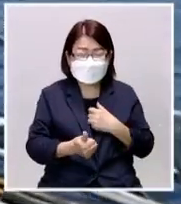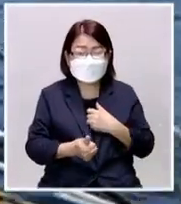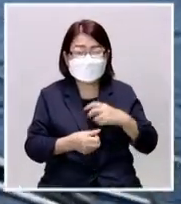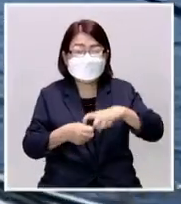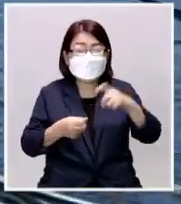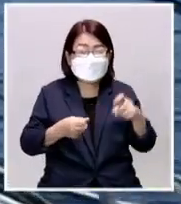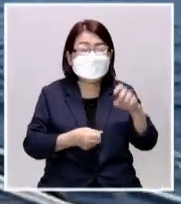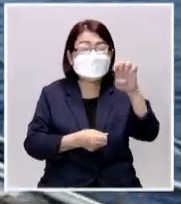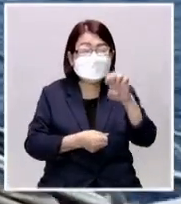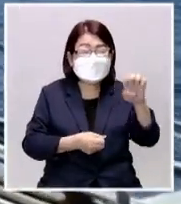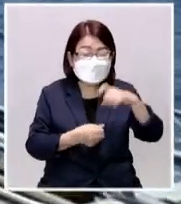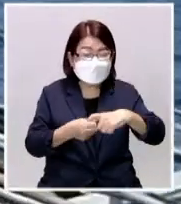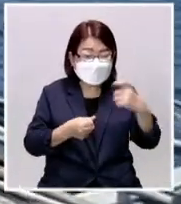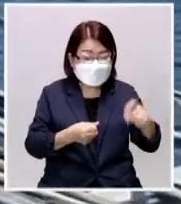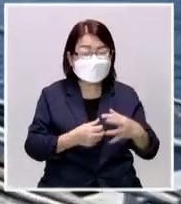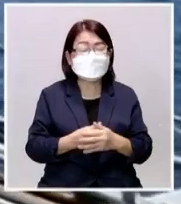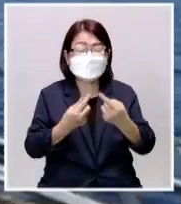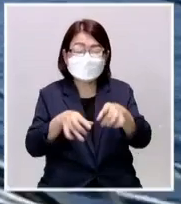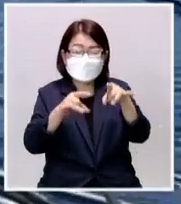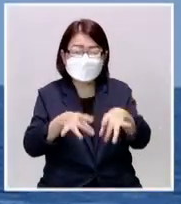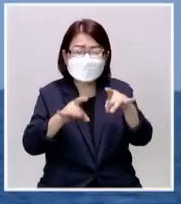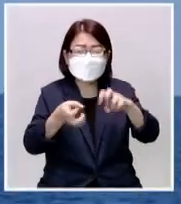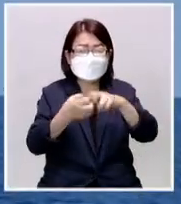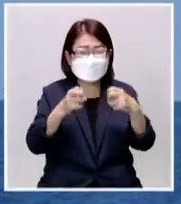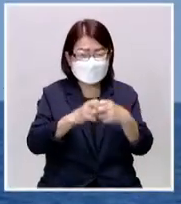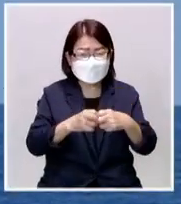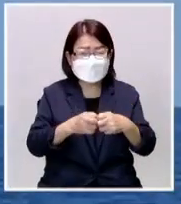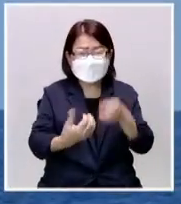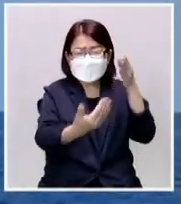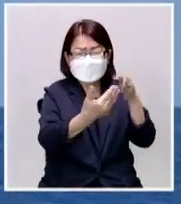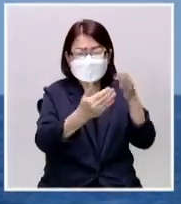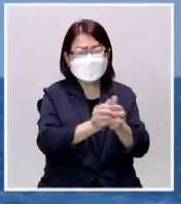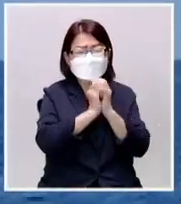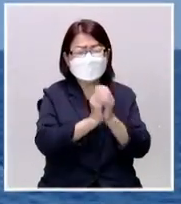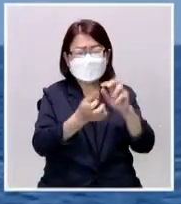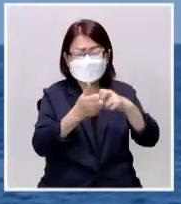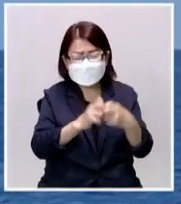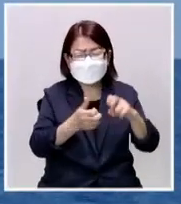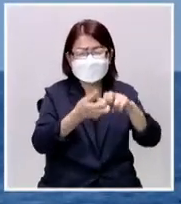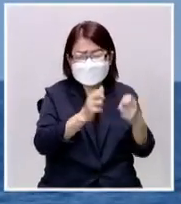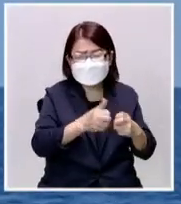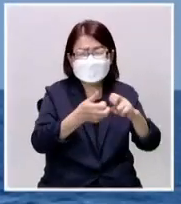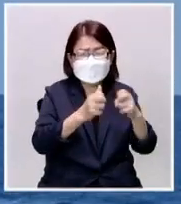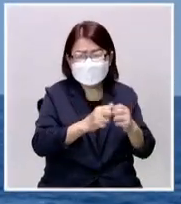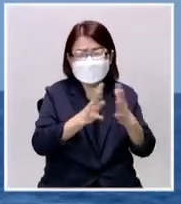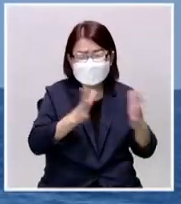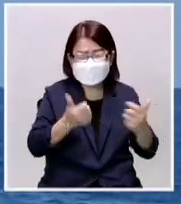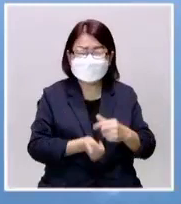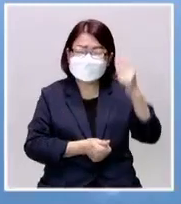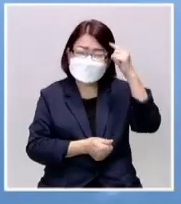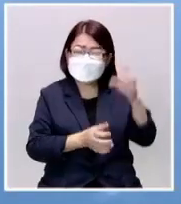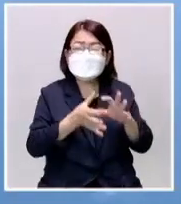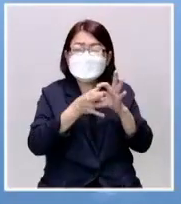ยูไปแล้นะคะ ในขณะที่ออสตีเลีมีปัหารายประเด็งกับจนเยอะมากแล้วก็กำลงการขยะ กำลงกำลลังหลrien